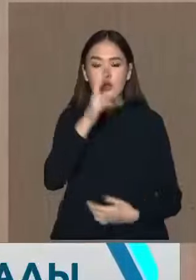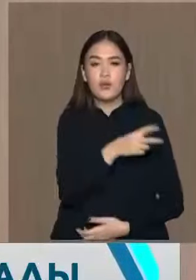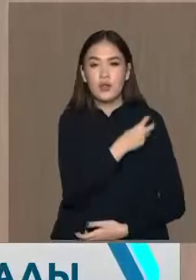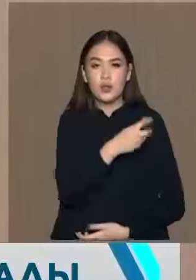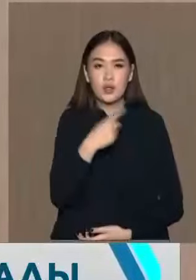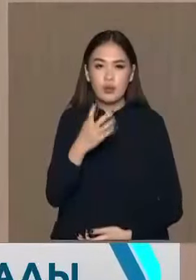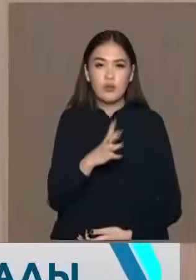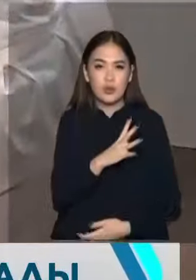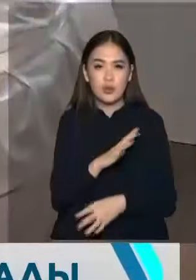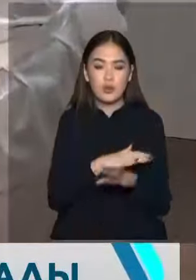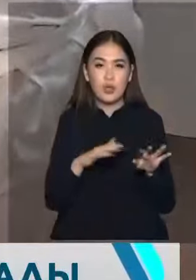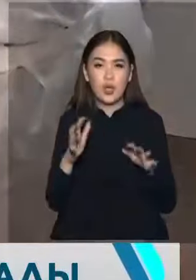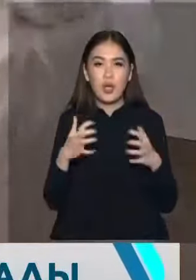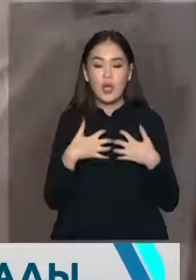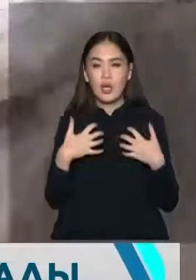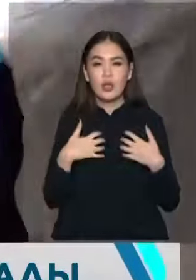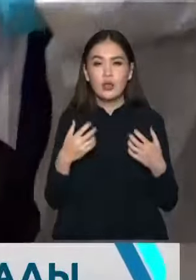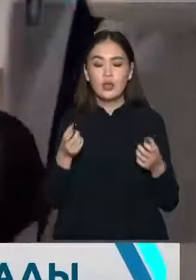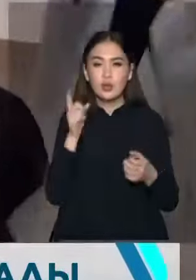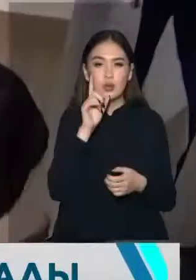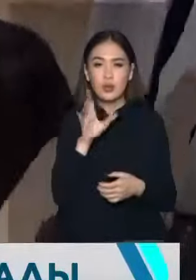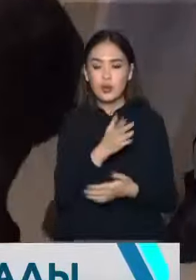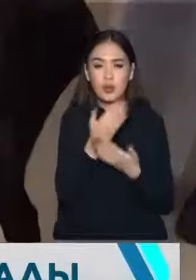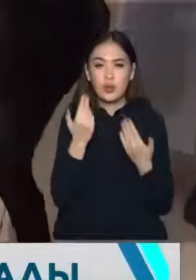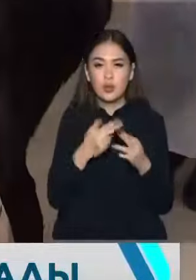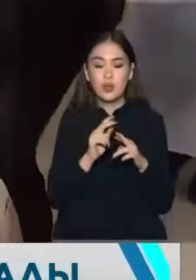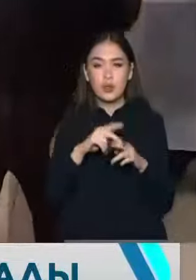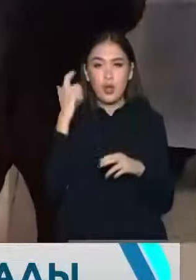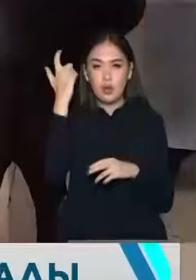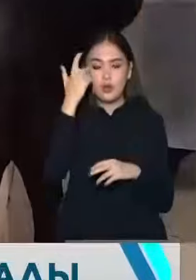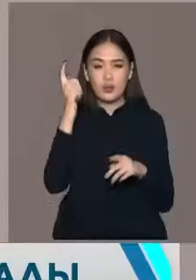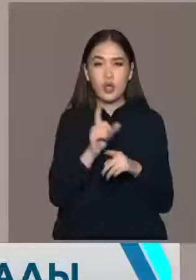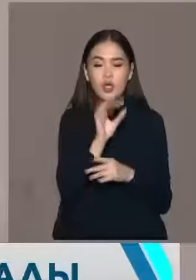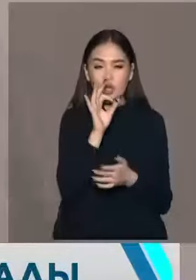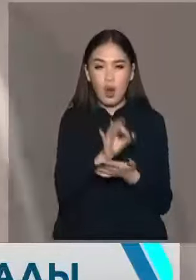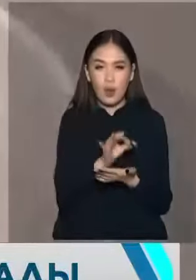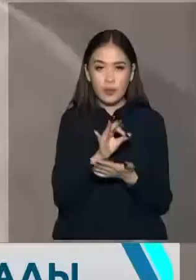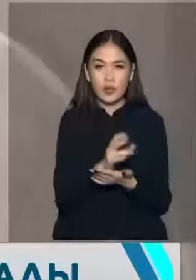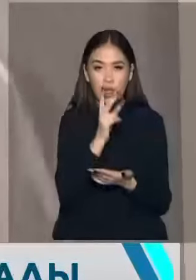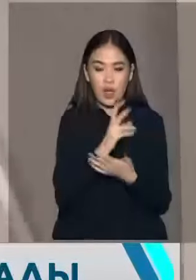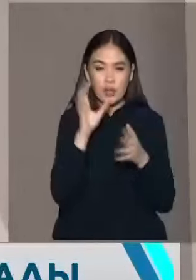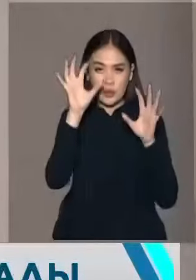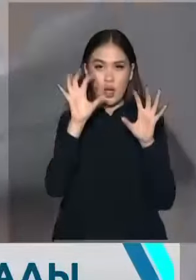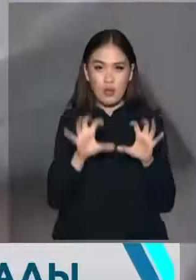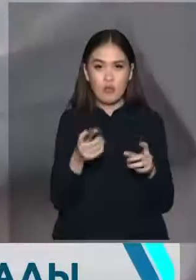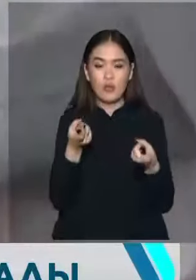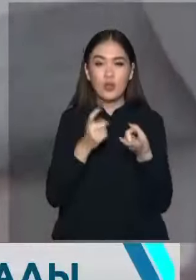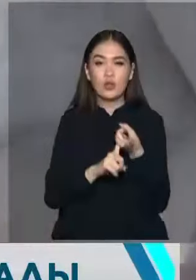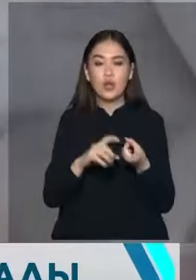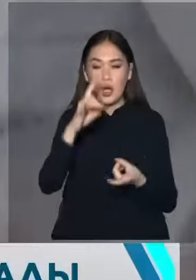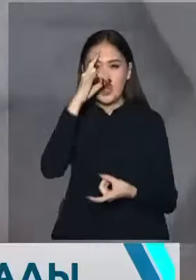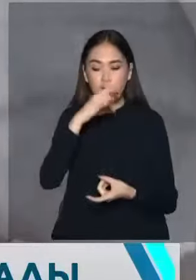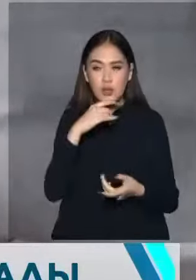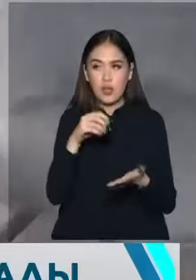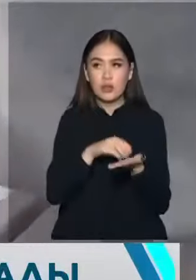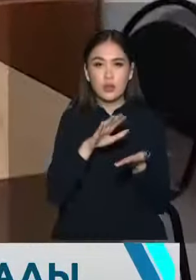жануарлар үшін бұл қолайсыз жағдай тудырмайды. Оның үстіне иелері жануарларға жауапкершілікпен қарау туралы заң бойынша оларды Қазақстанда тіркеу